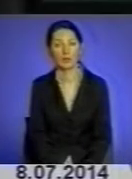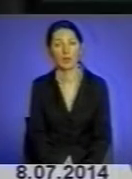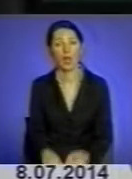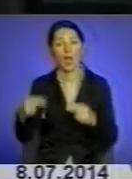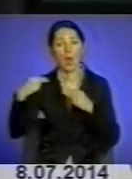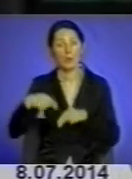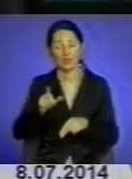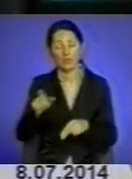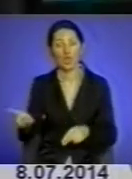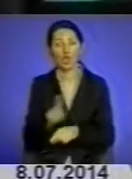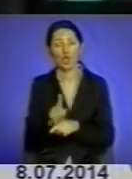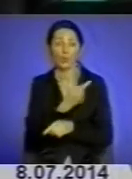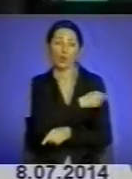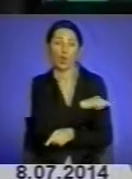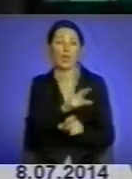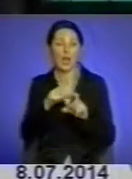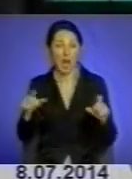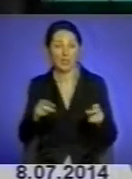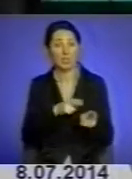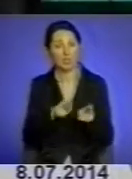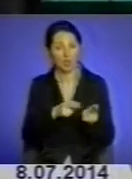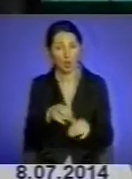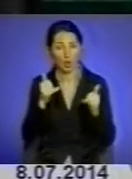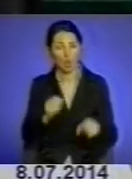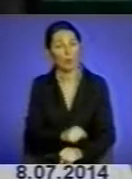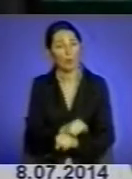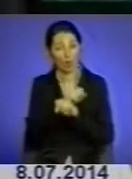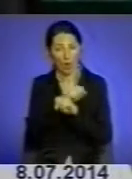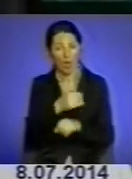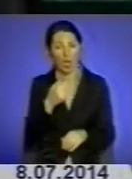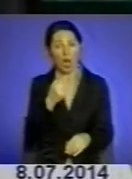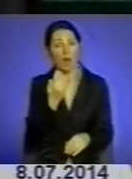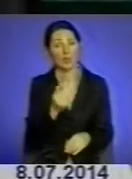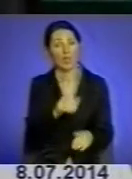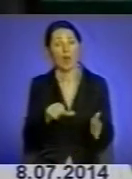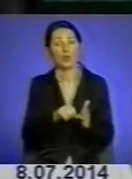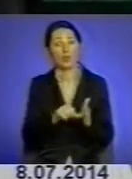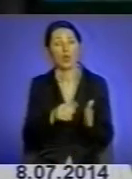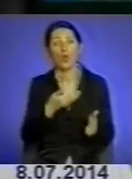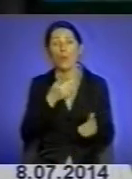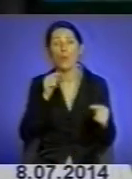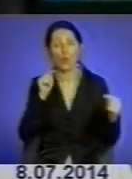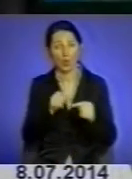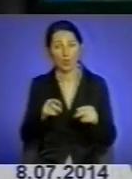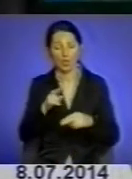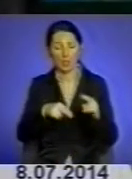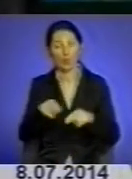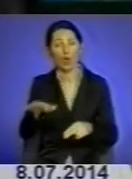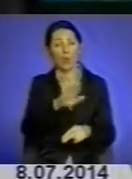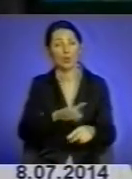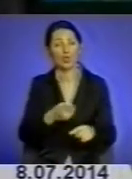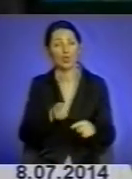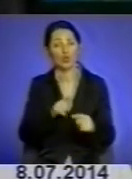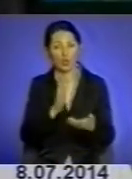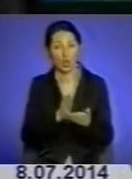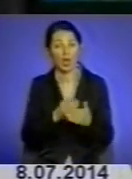Працівники Тернопільської лікарні залізничників сьогодні мітингували. Вони виступають проти забудови площі, яка належить закладу. За